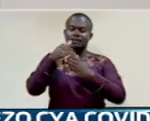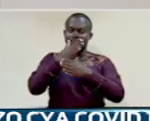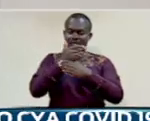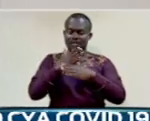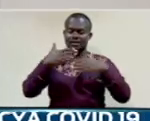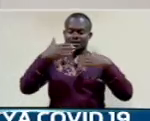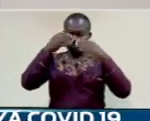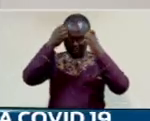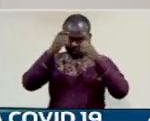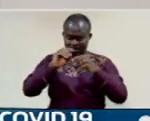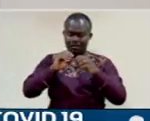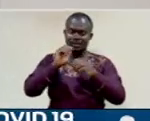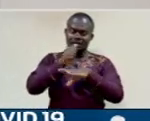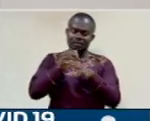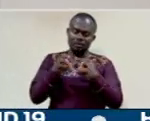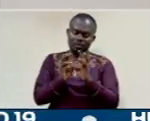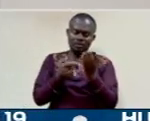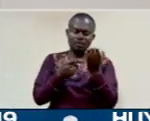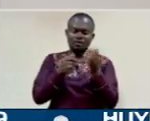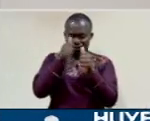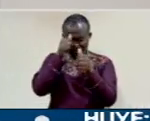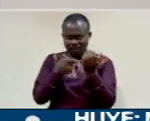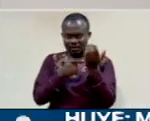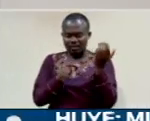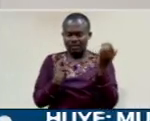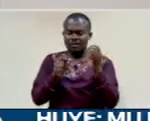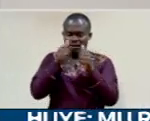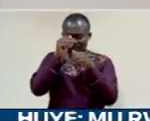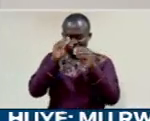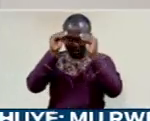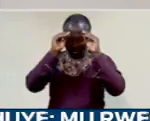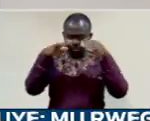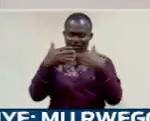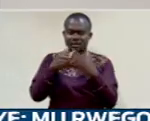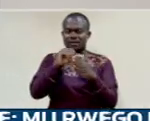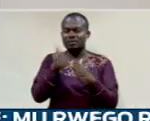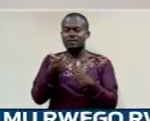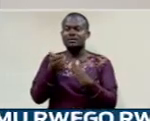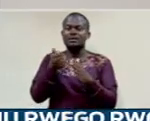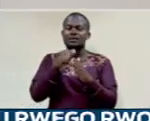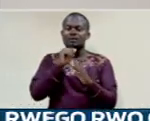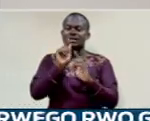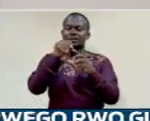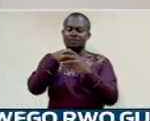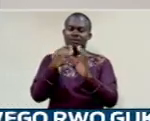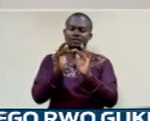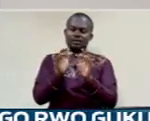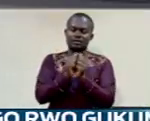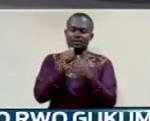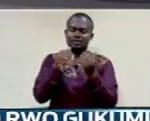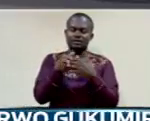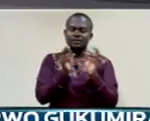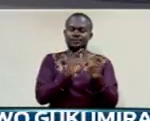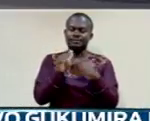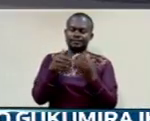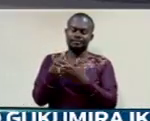yashyizeho imirongo ikoresheje ikoranabuhanga uburyo bakurikira amasomo yabo. Hari n'ibyo bashobora no gukurikira badakurikije, batagiye kuri interineti, n'ibyo bari basanganywe